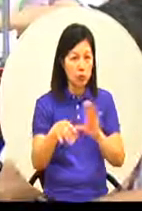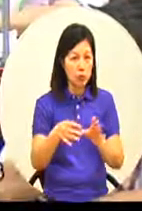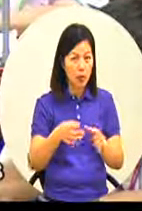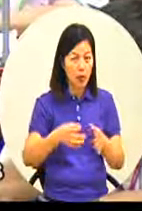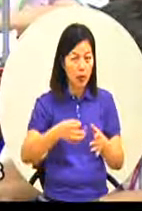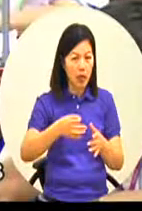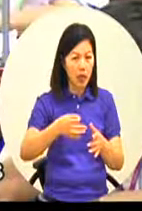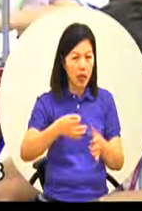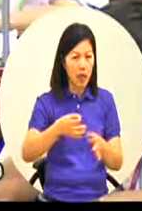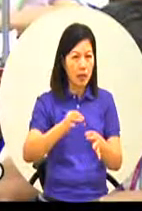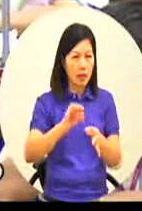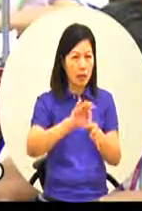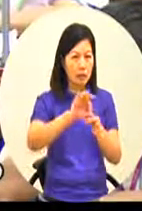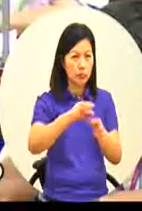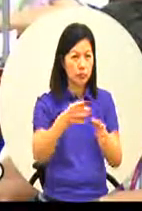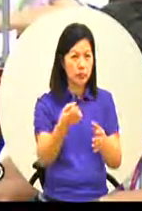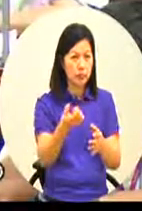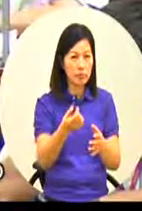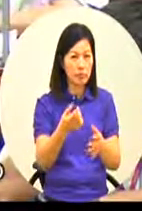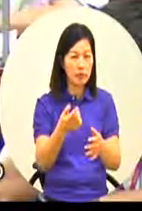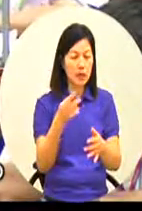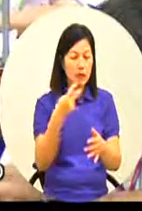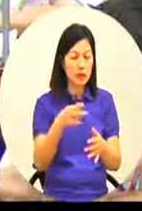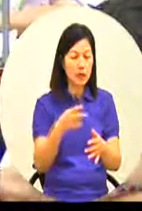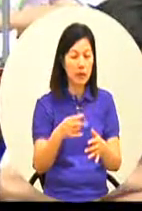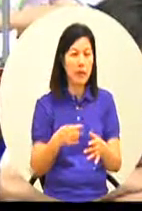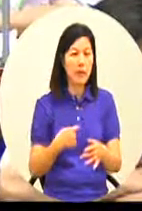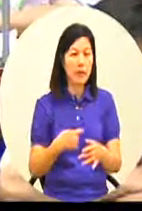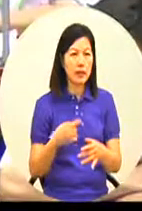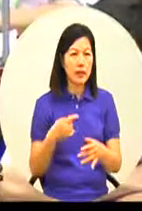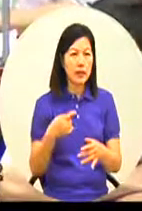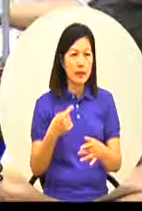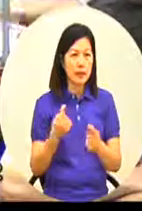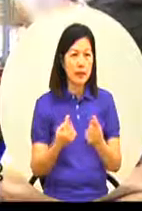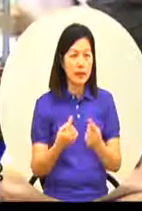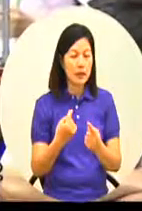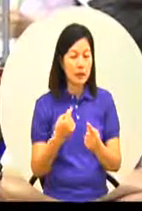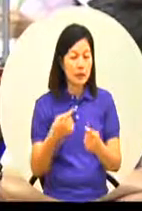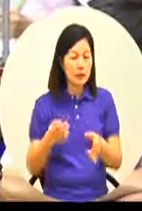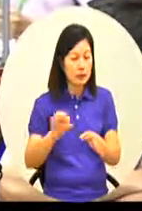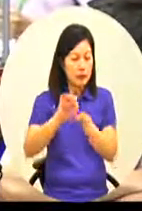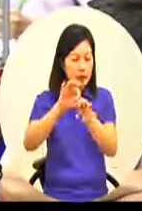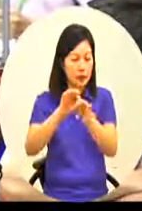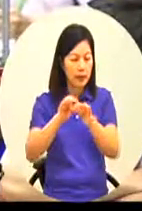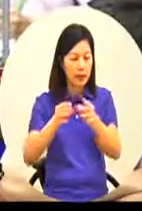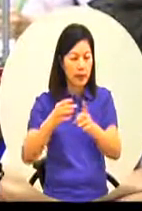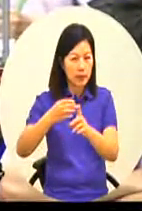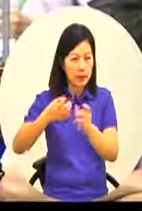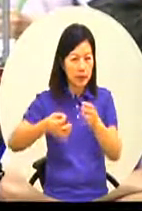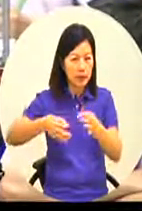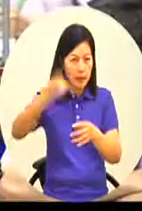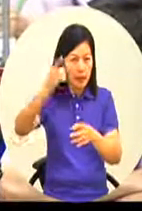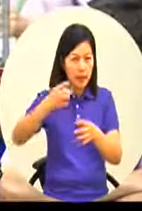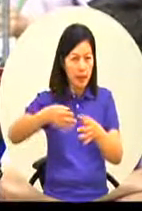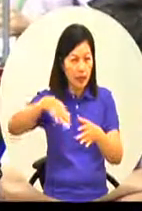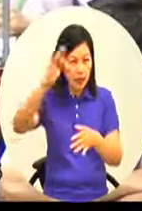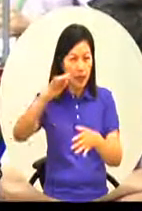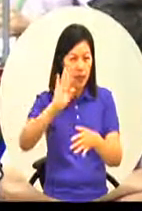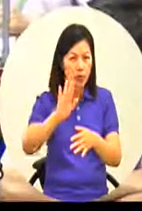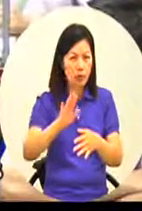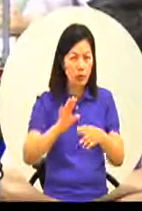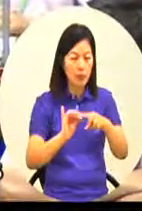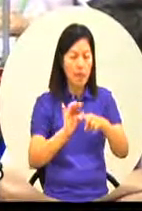这个资料里面，它原来的基期就比较低的，所以它这次是调的是最高的，它调了 38.25%，